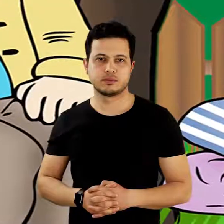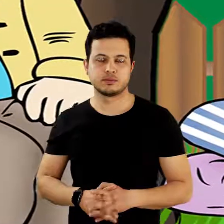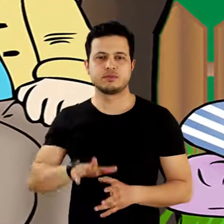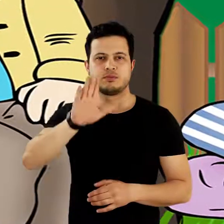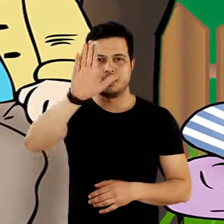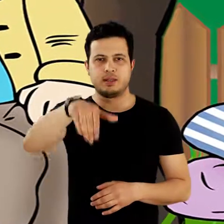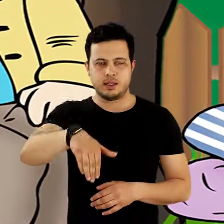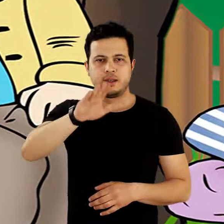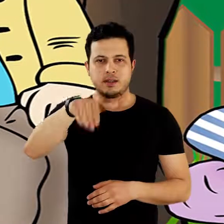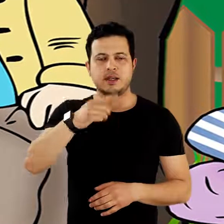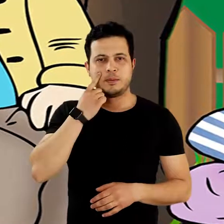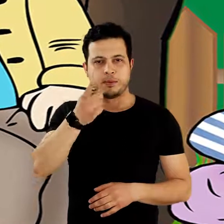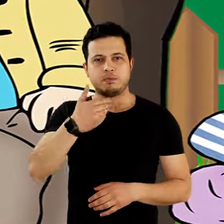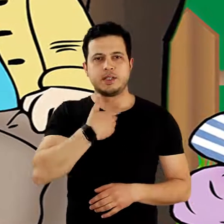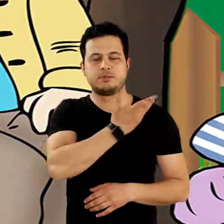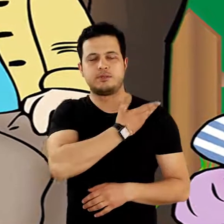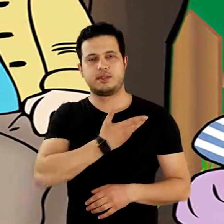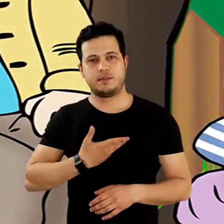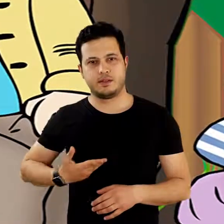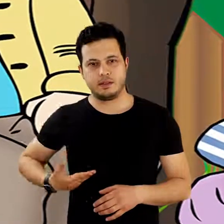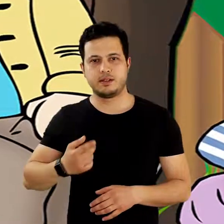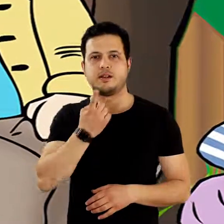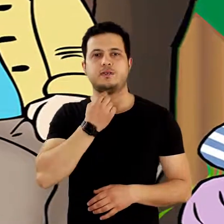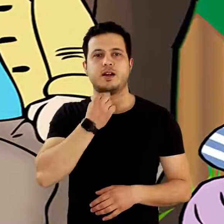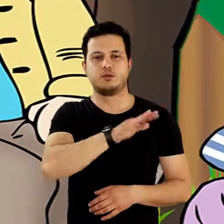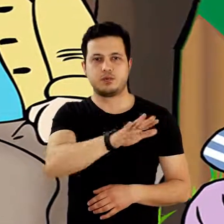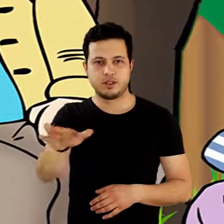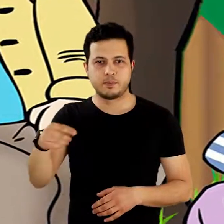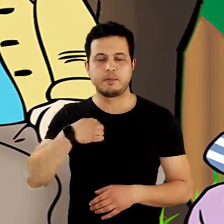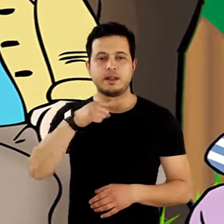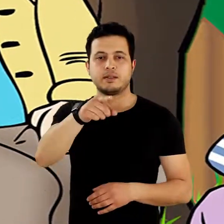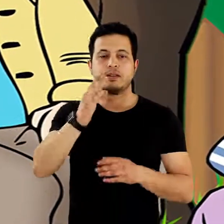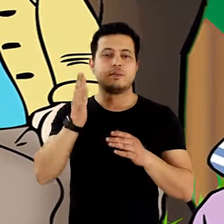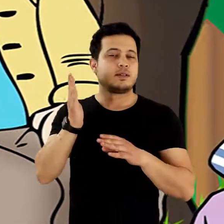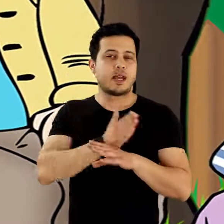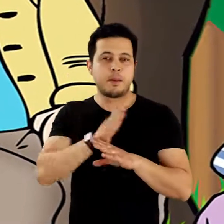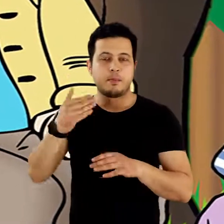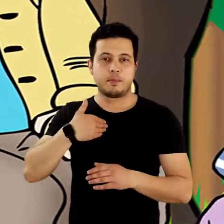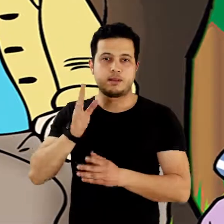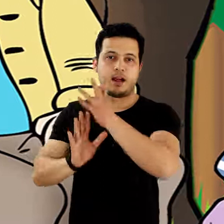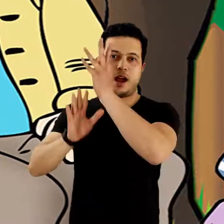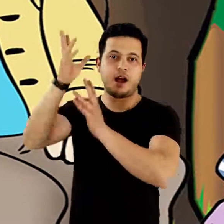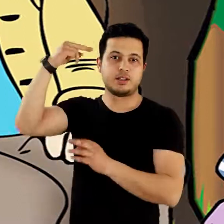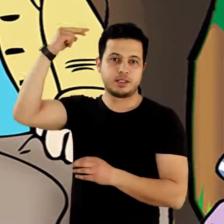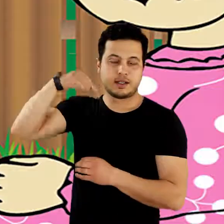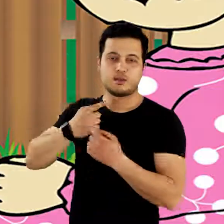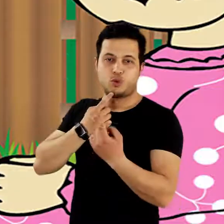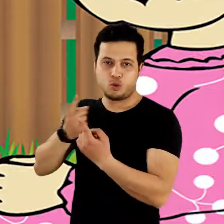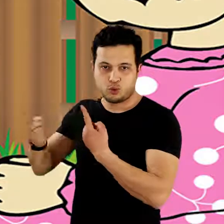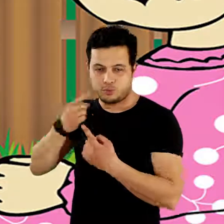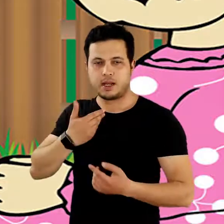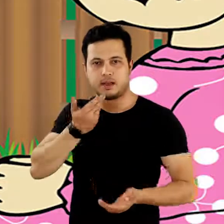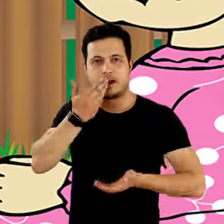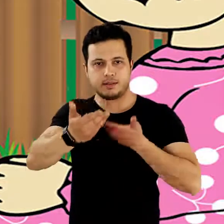Gelin bakalım benim sevgili yavrularım. Size niçin kiraz ağacıyla konuştuğumu anlatayım.